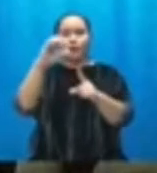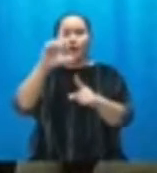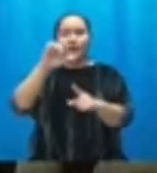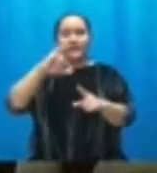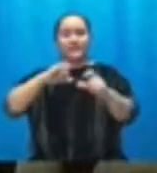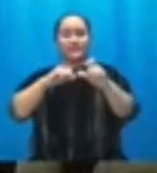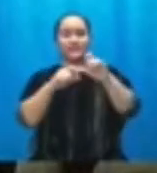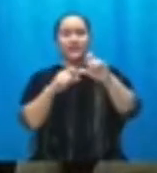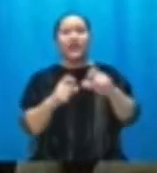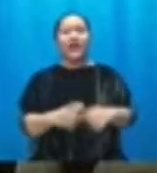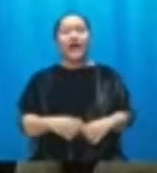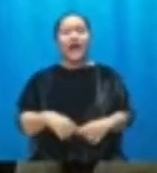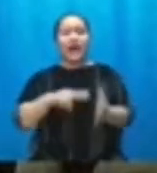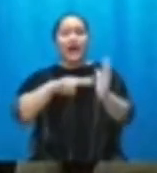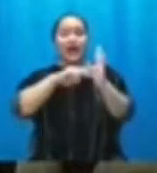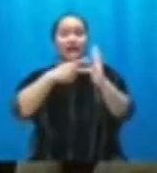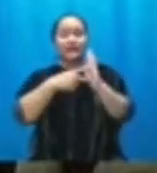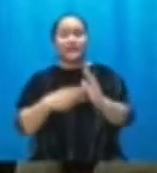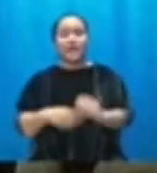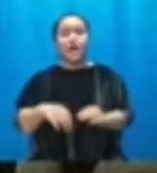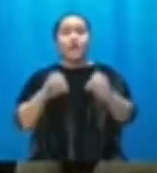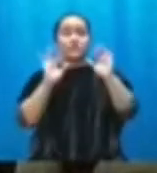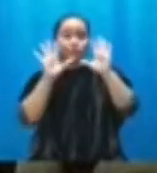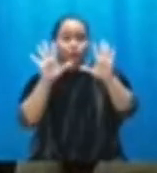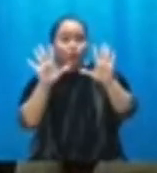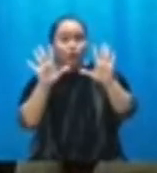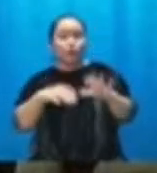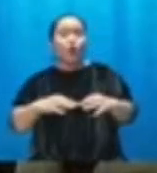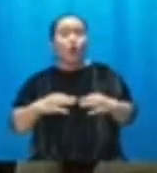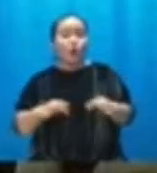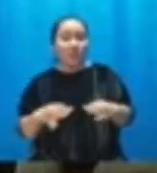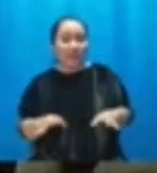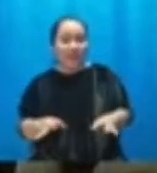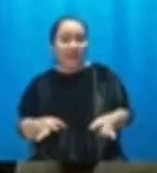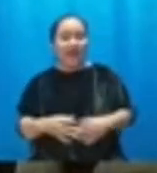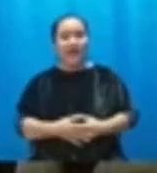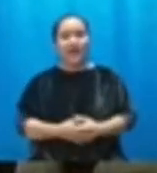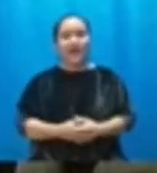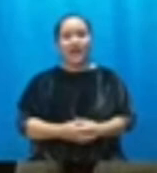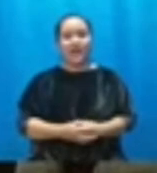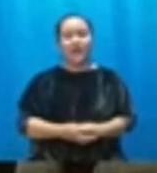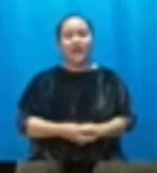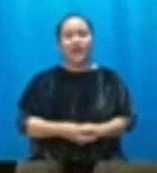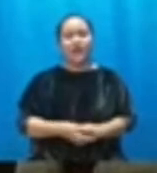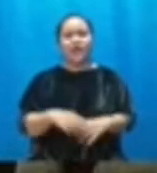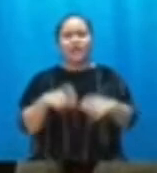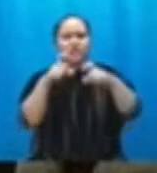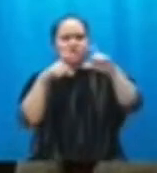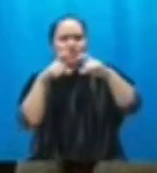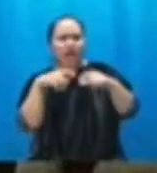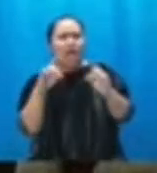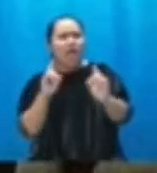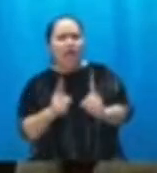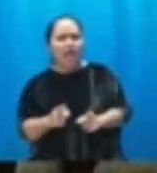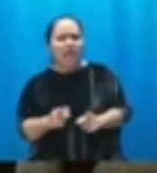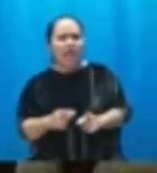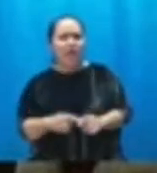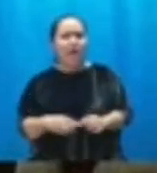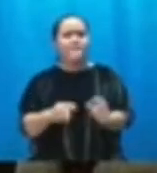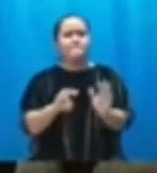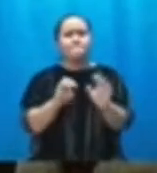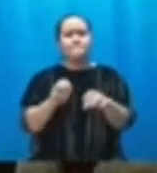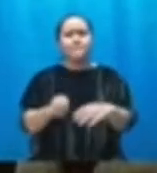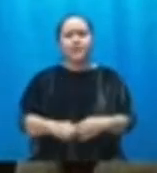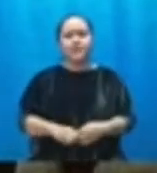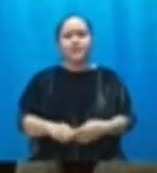Hai cara penyembuhan yang diceriterakan oleh Markus disini juga cukup aneh Markus biasanya garis